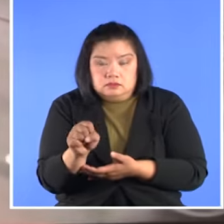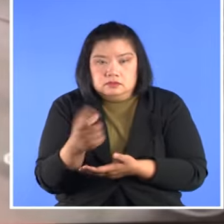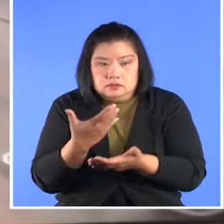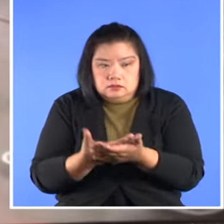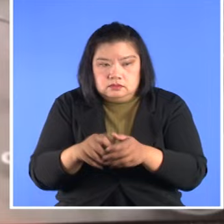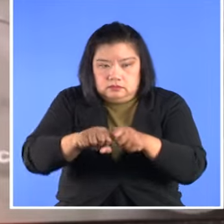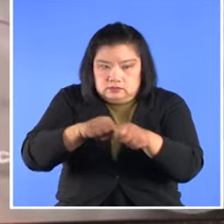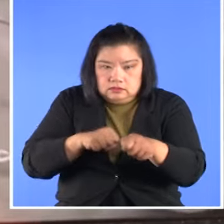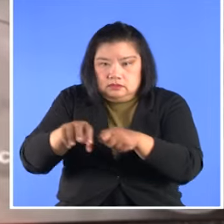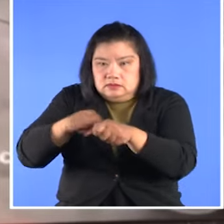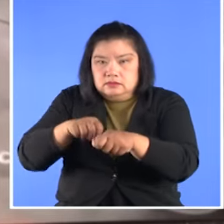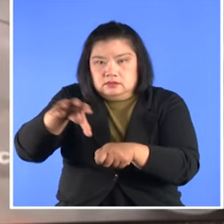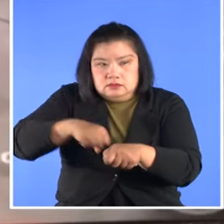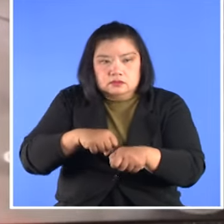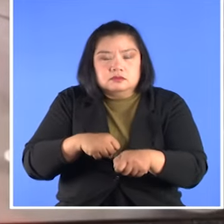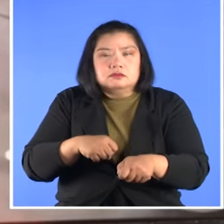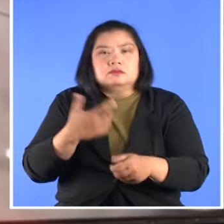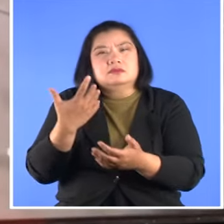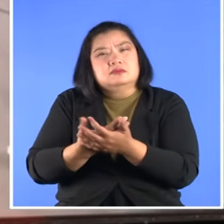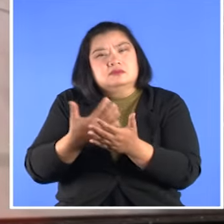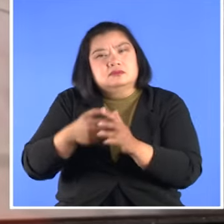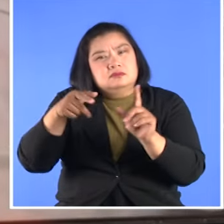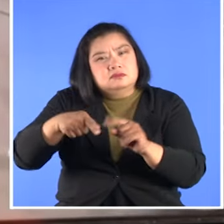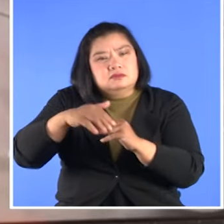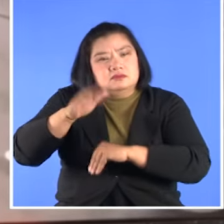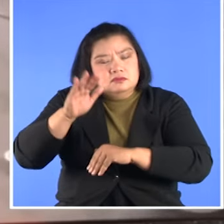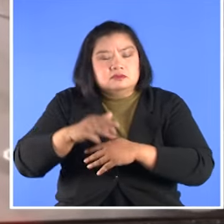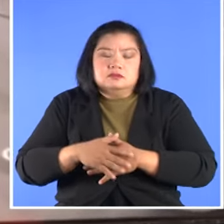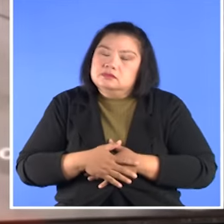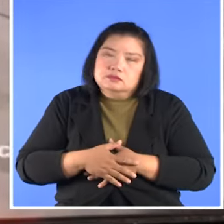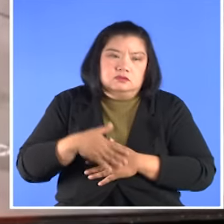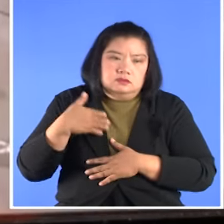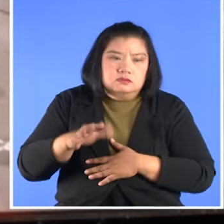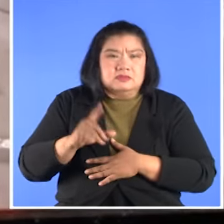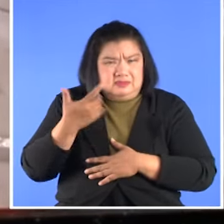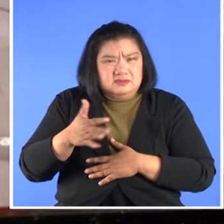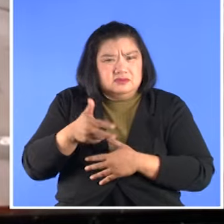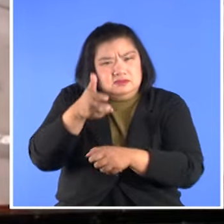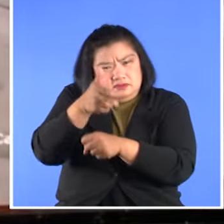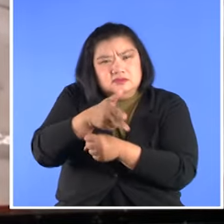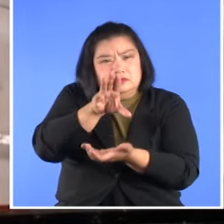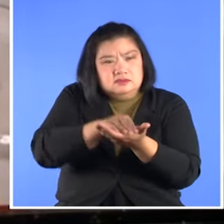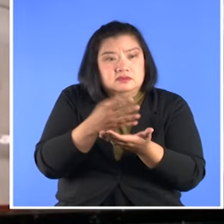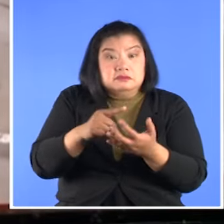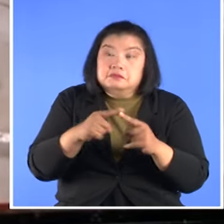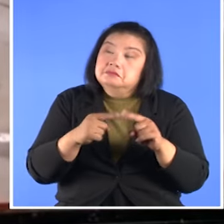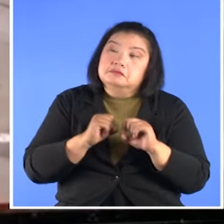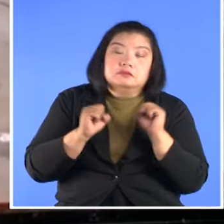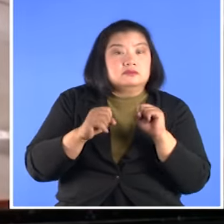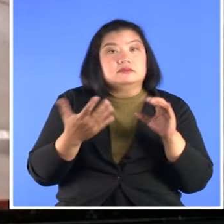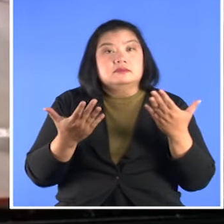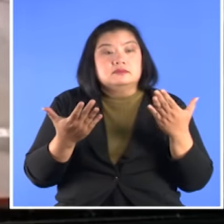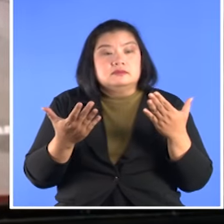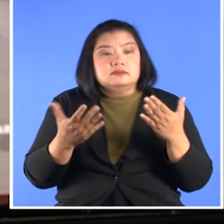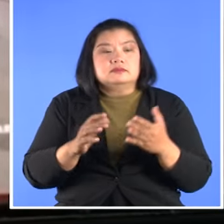พอันไม่ต้องทำงานอะไรก็แล้วต้องมานั่งเฝ้ากับโจรน่ะติดกล้องวงจรปิดก็แล้วไม่เกรงกลัวนะคะดู